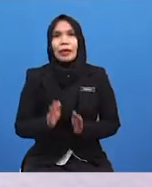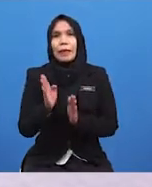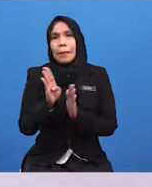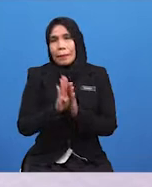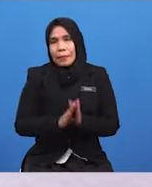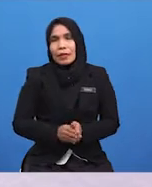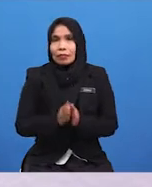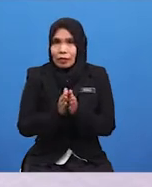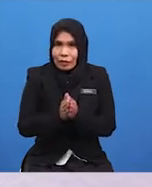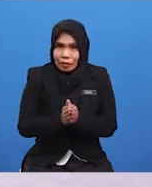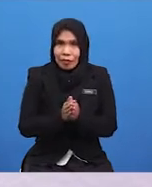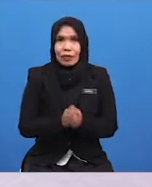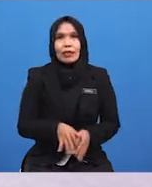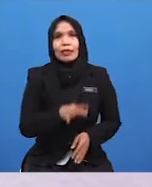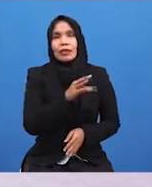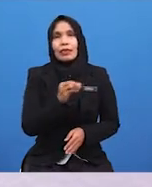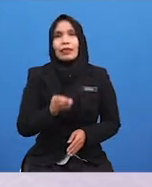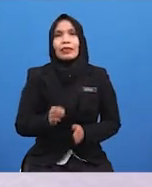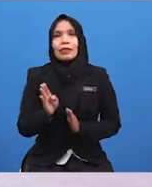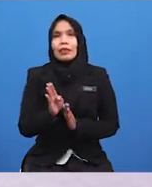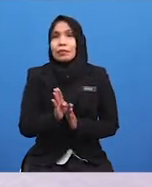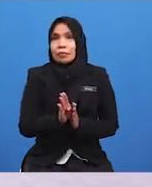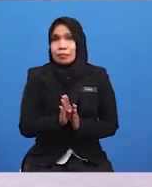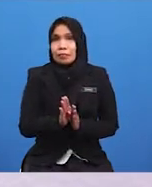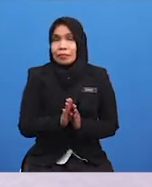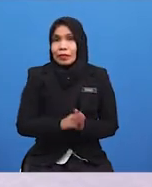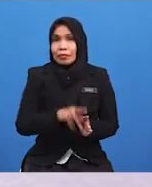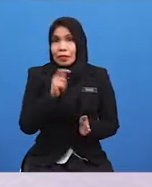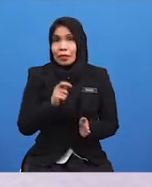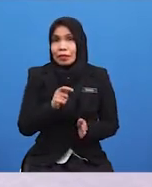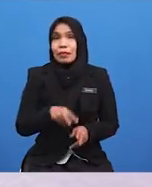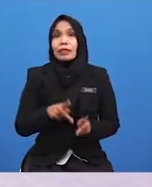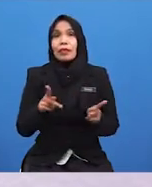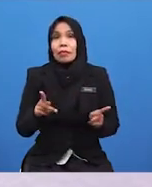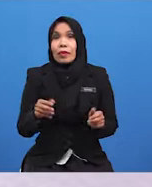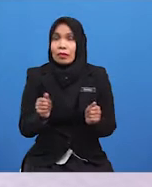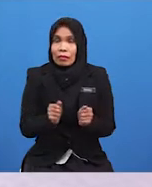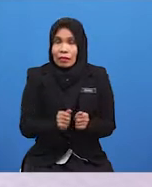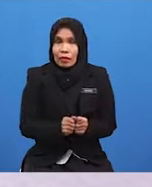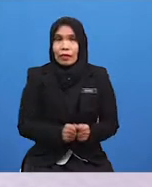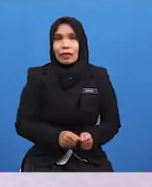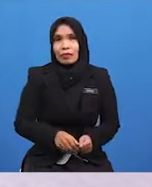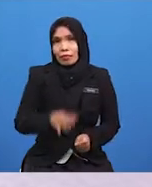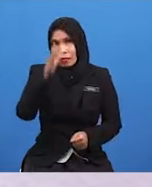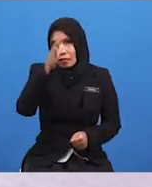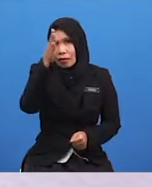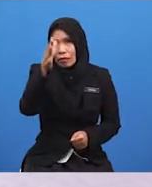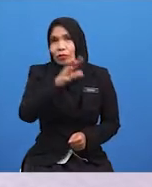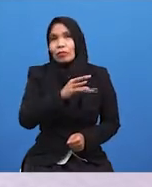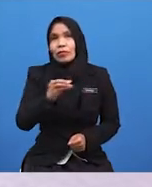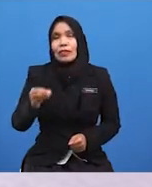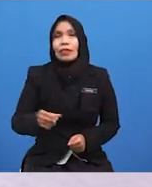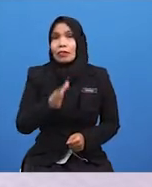bersalaman dengan datuk dan nenek yang datang ke rumah dan harus